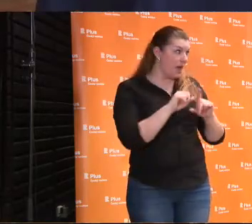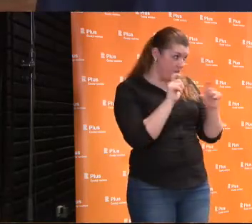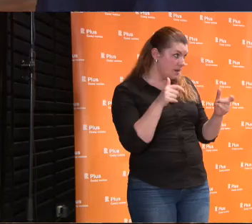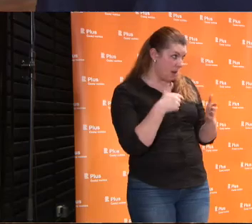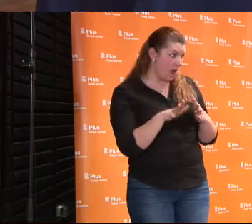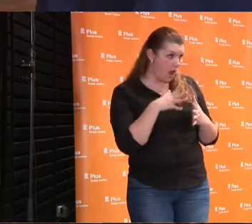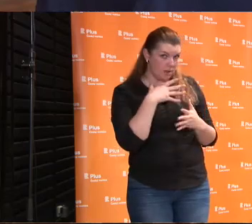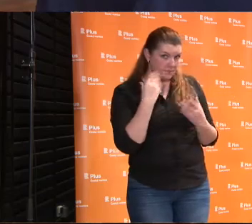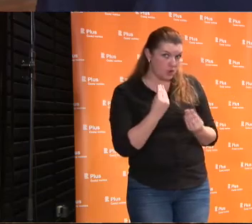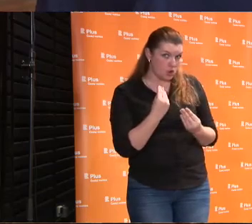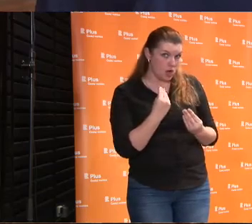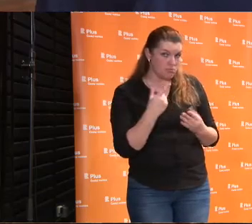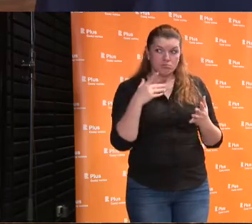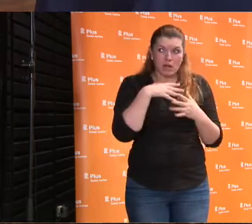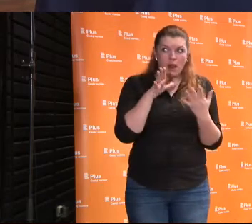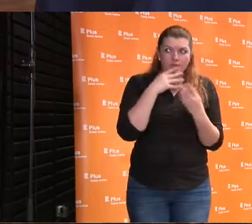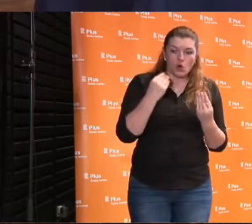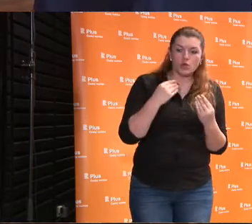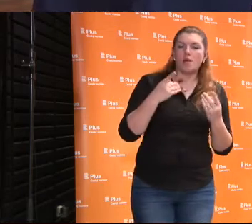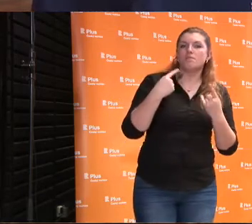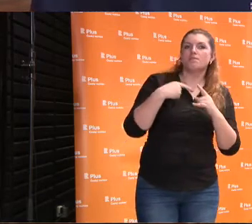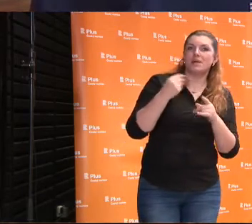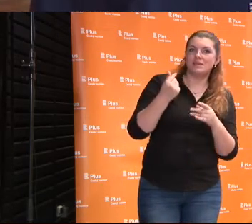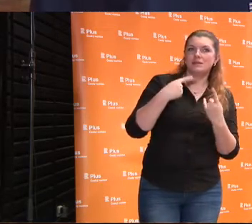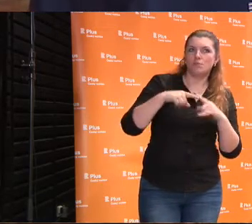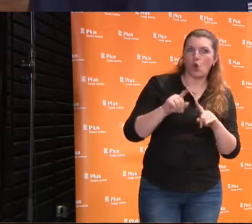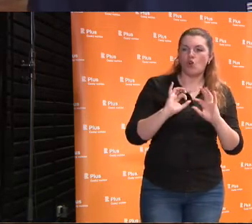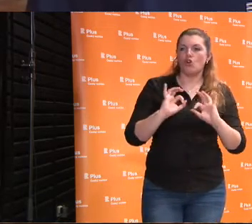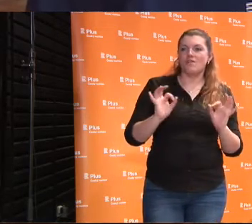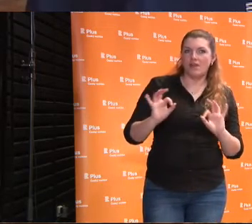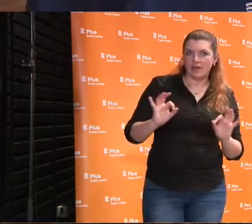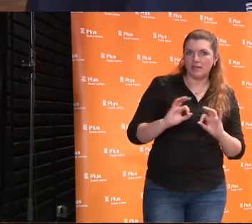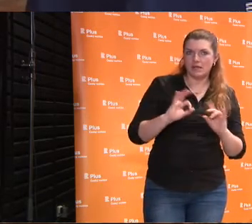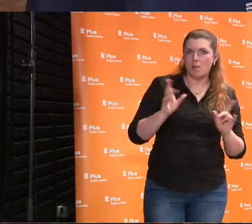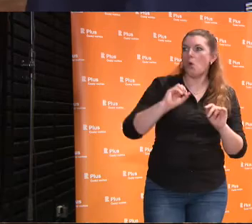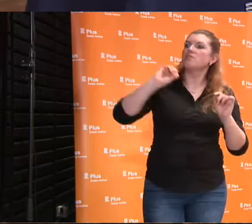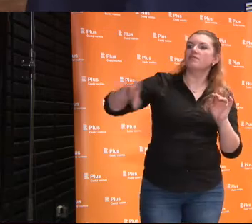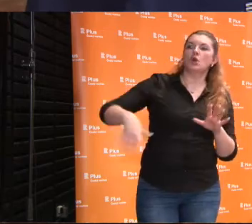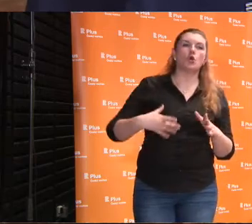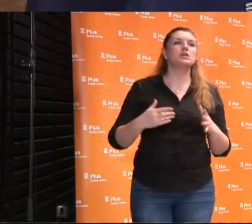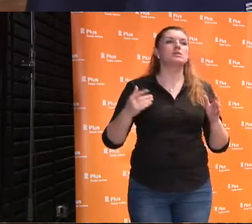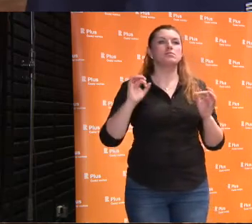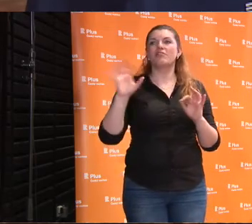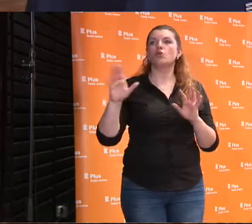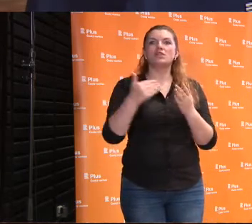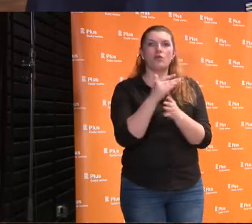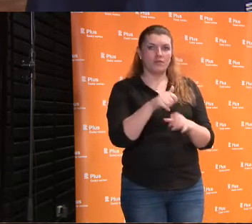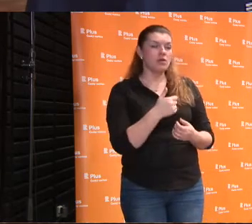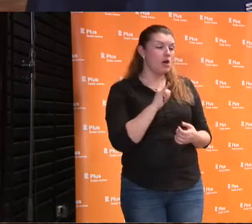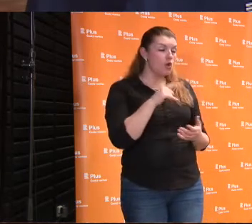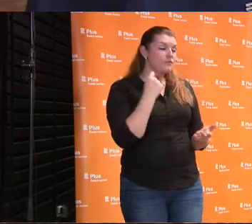výhodnější, věnovat ty peníze právě třeba na tu rekvalifikaci nebo přeškolení, než ty lidi úplně propustit nebo je prostě poslat pryč. Ano,